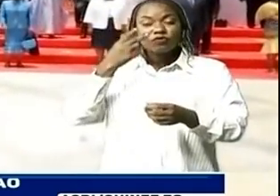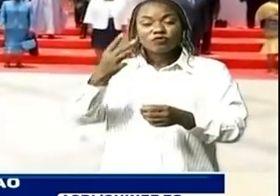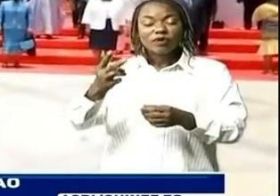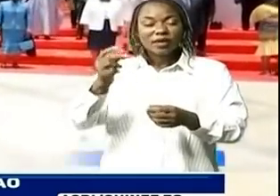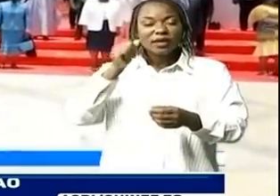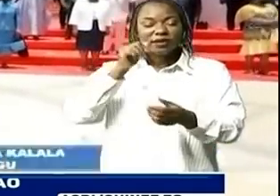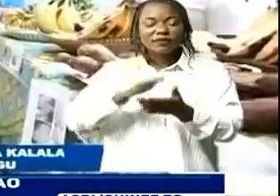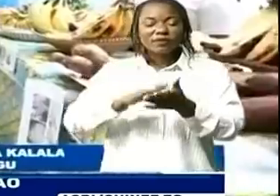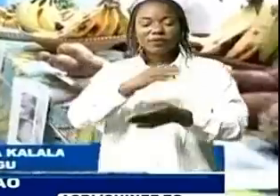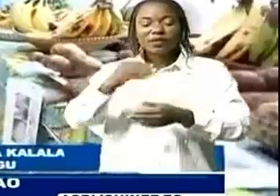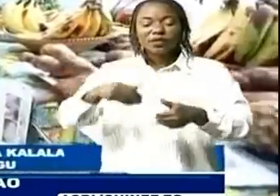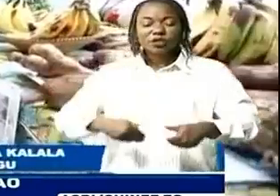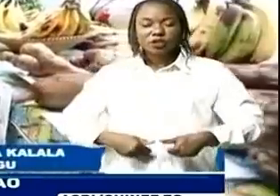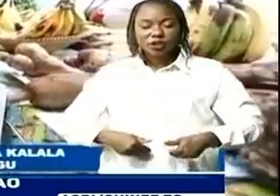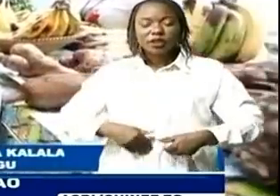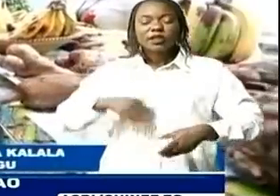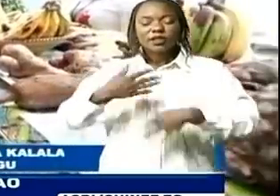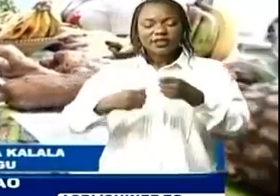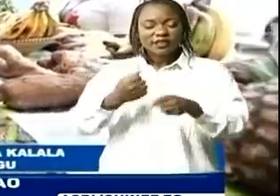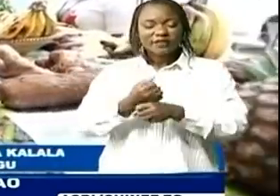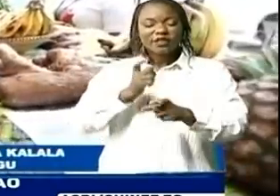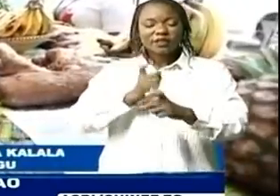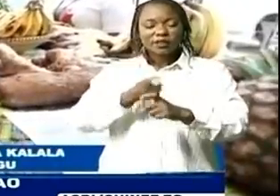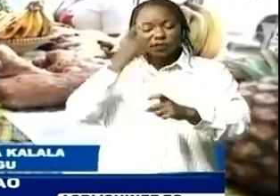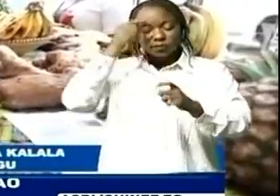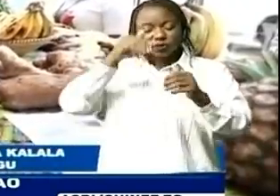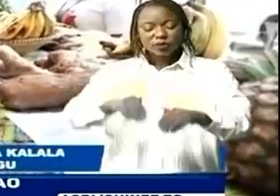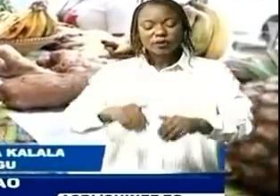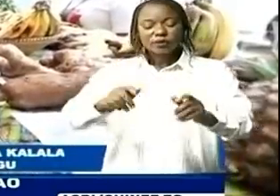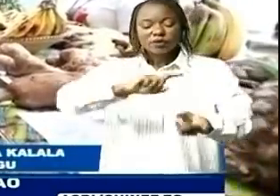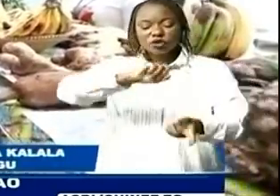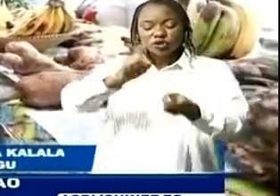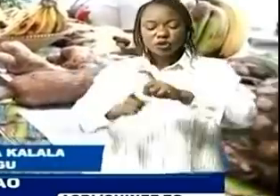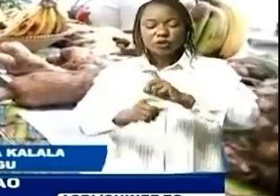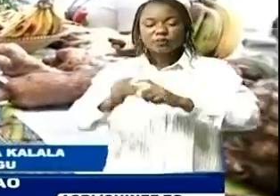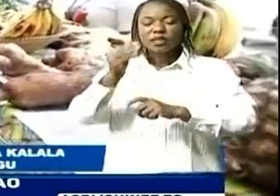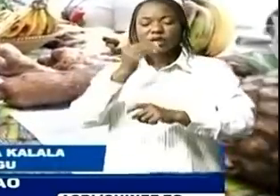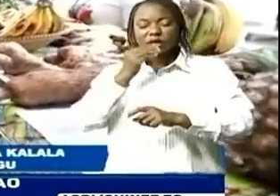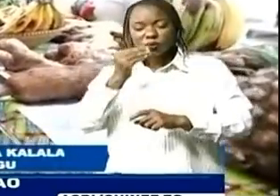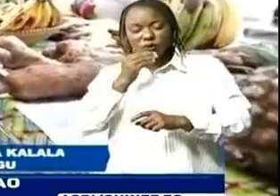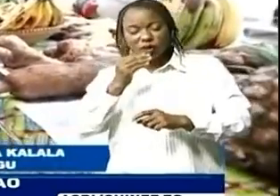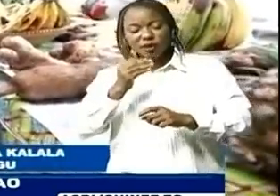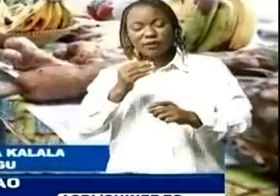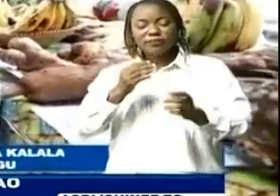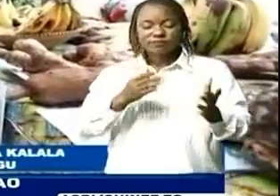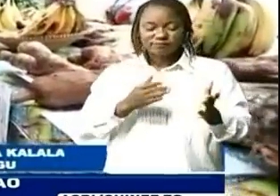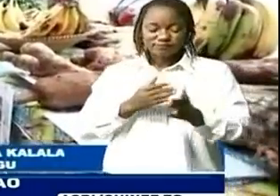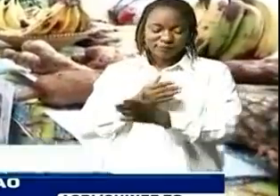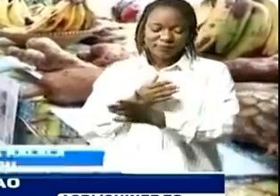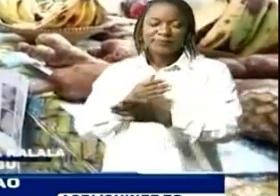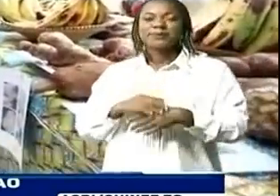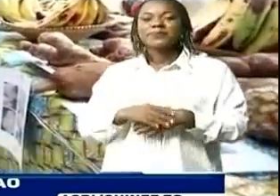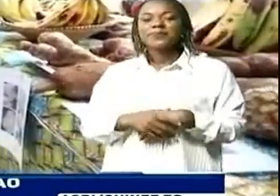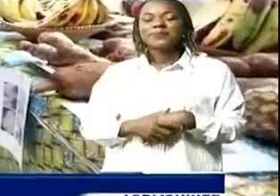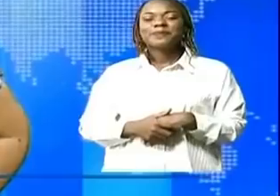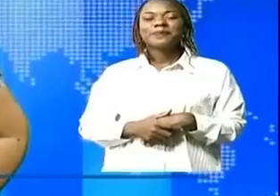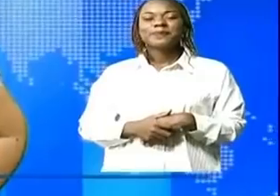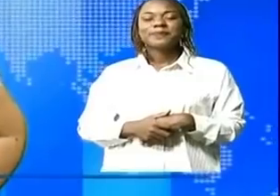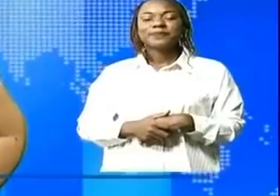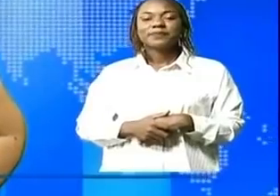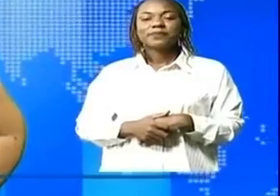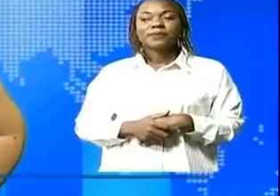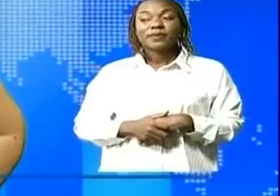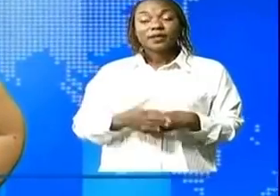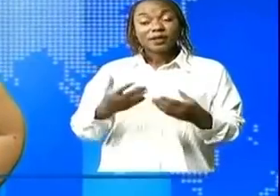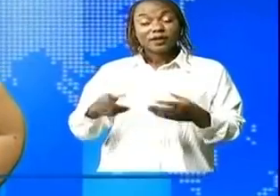femmes et les jeunes agir efficacement dans la transformation des systèmes agroalimentaire.